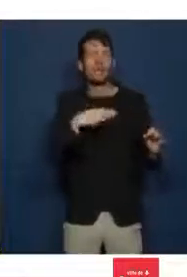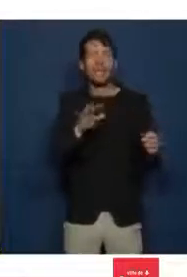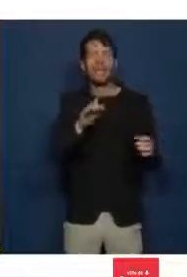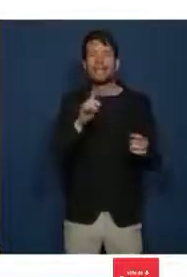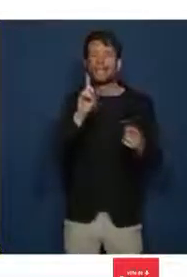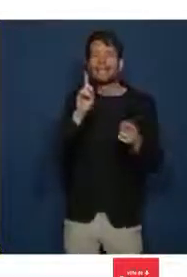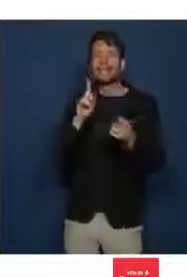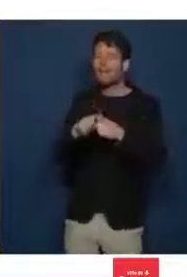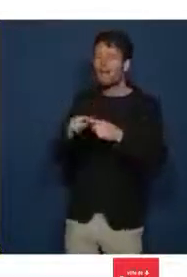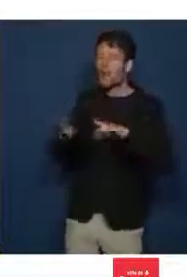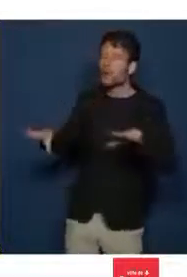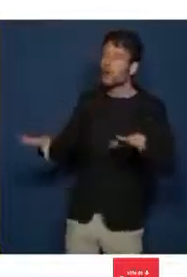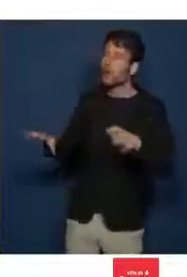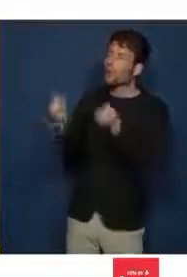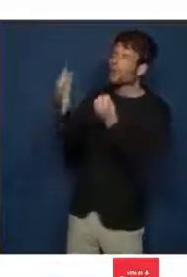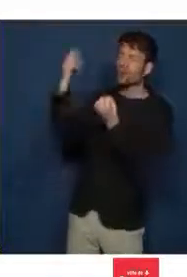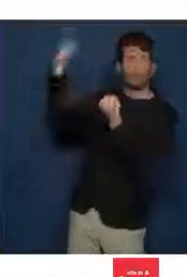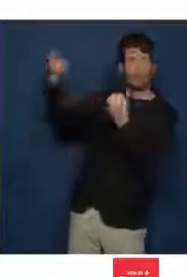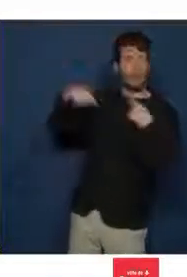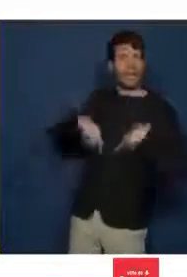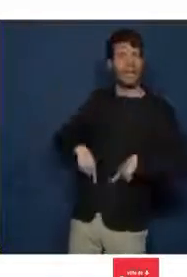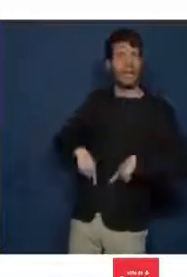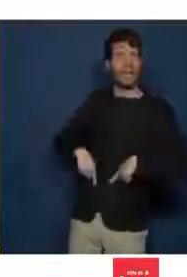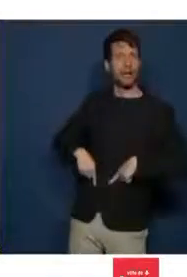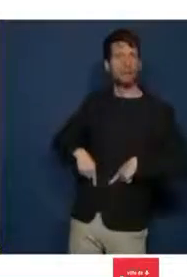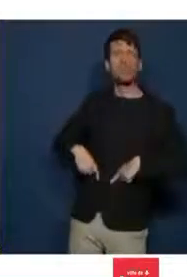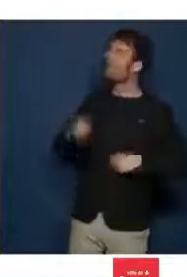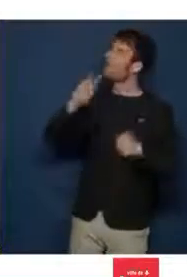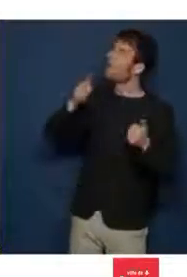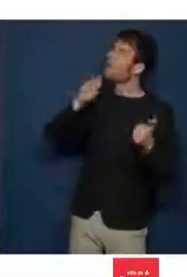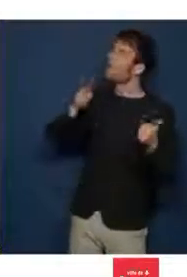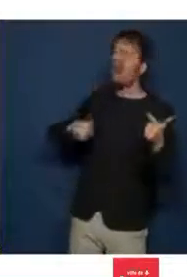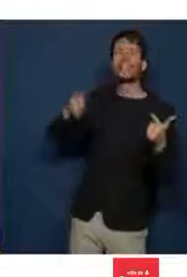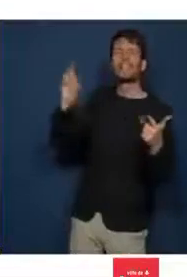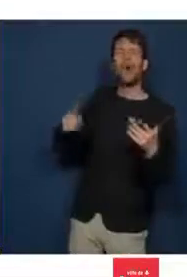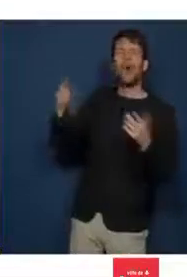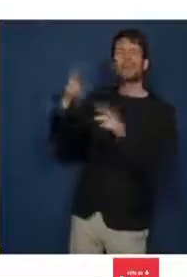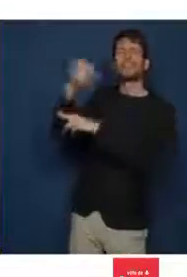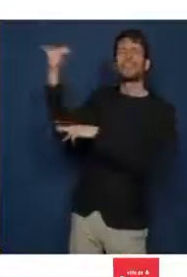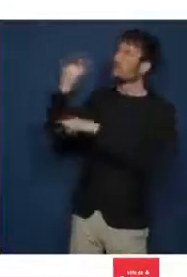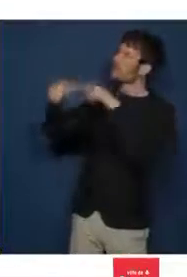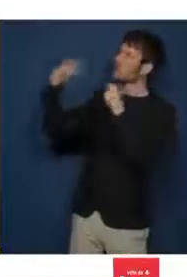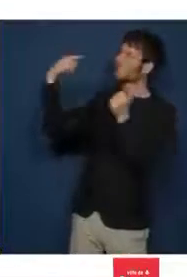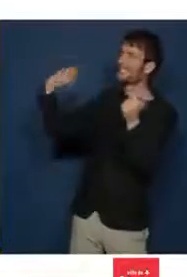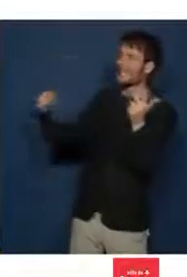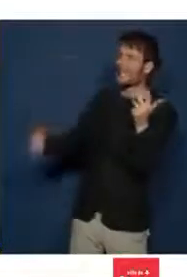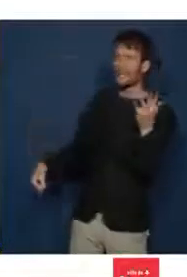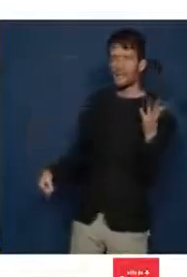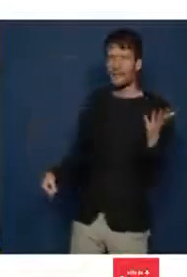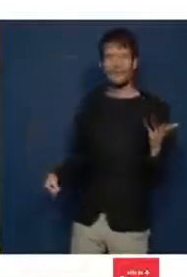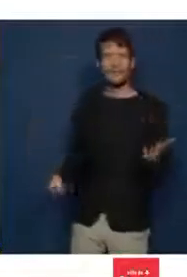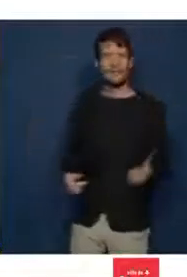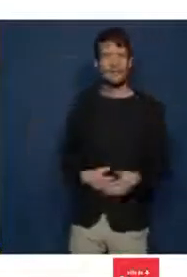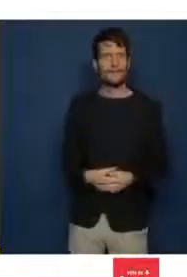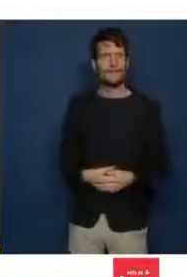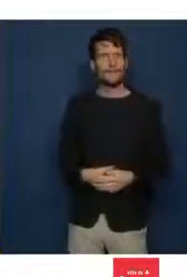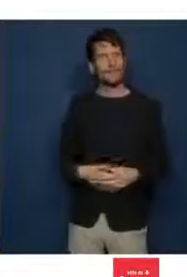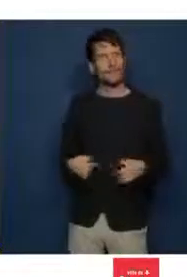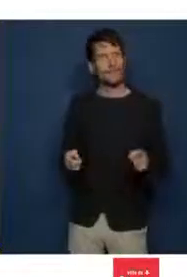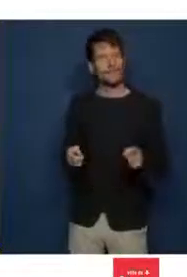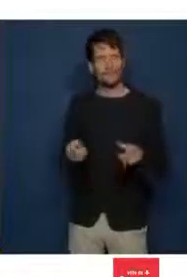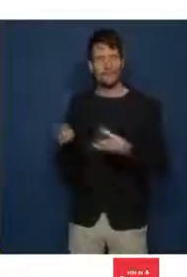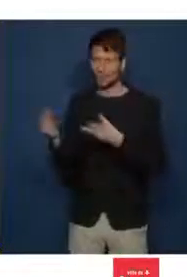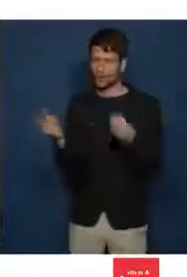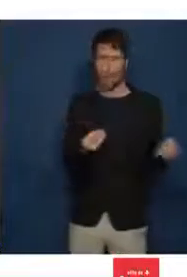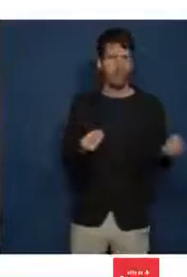purement étatiques, jusqu'à dicter ce que devrait être la conduite de la nation, risque d'ajouter à l'enchevêtrement byzantin de notre